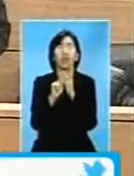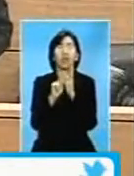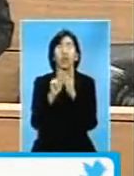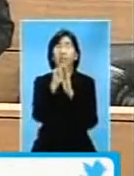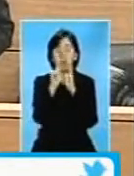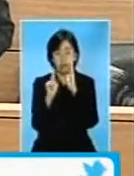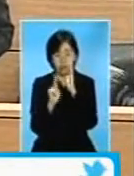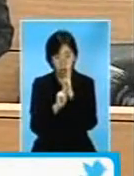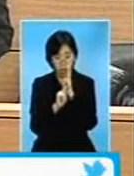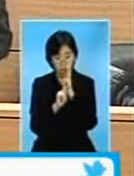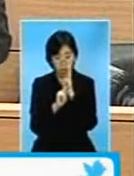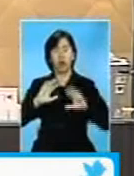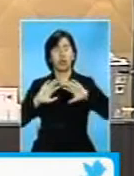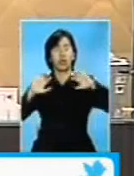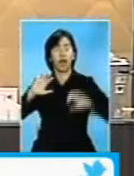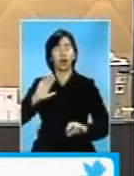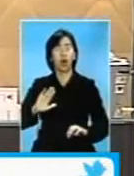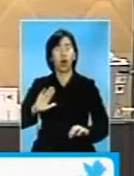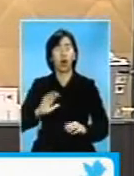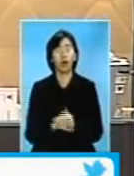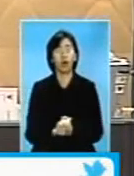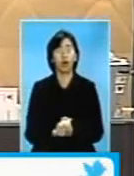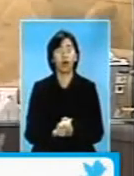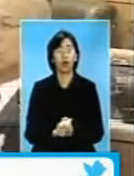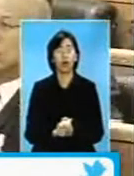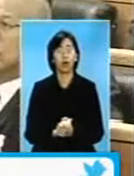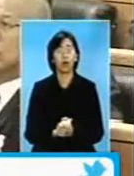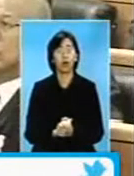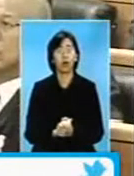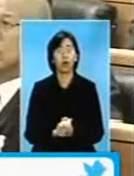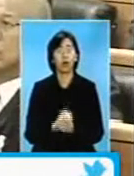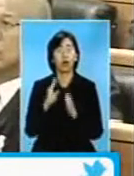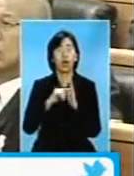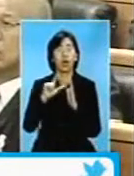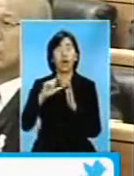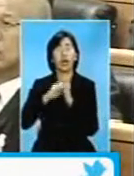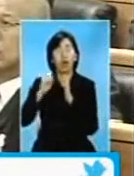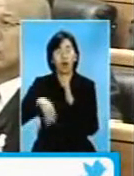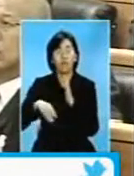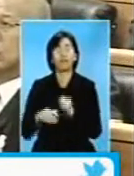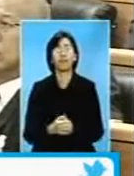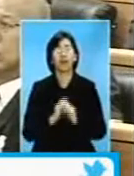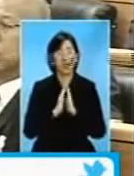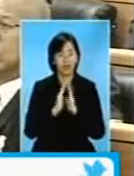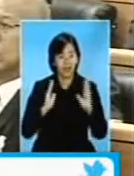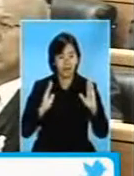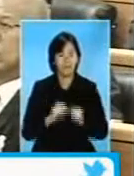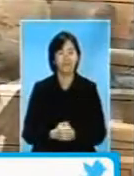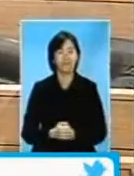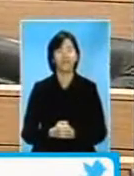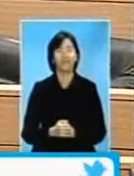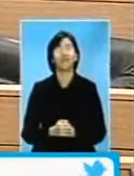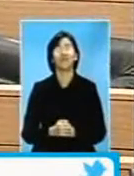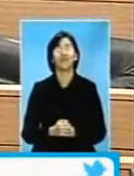วเดี๋ยวจะกลับมาทำหน้าที่แทนถ้าไม่พอใจก็ประมาณว่าสสประชาธิปัตย์ออกไปทานข้าวก่อนก็ได้แล้วค่อยกลับมาในช่